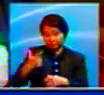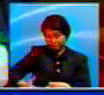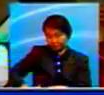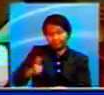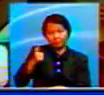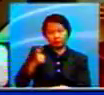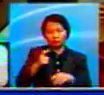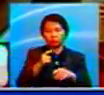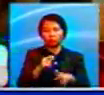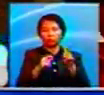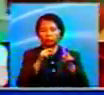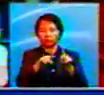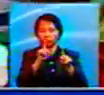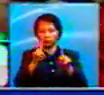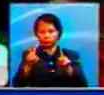pistol .22 itu.